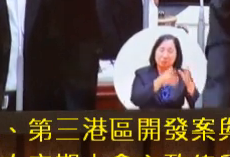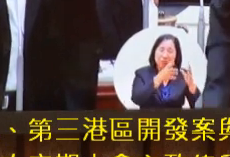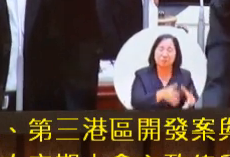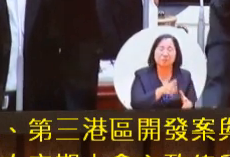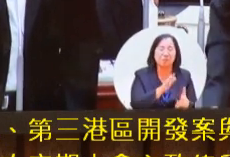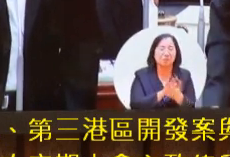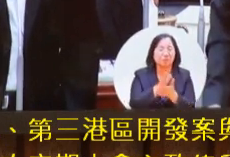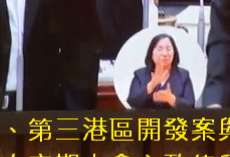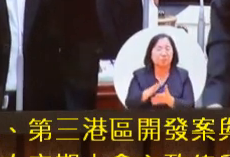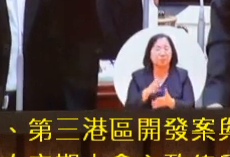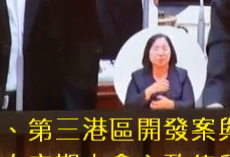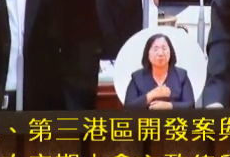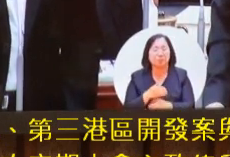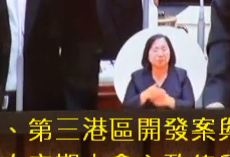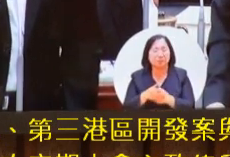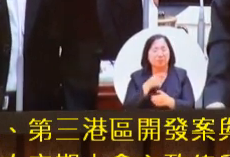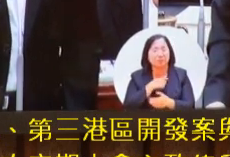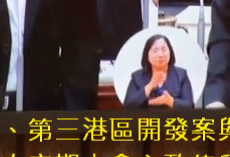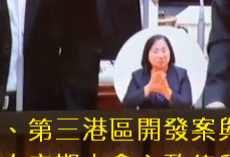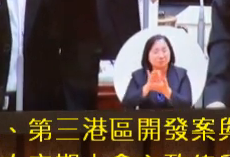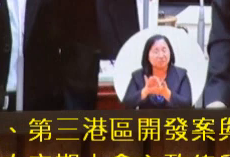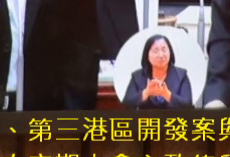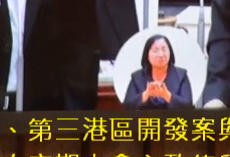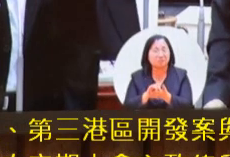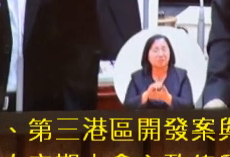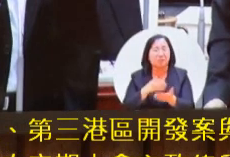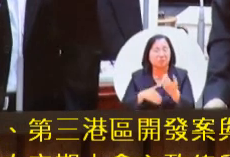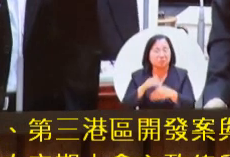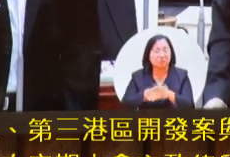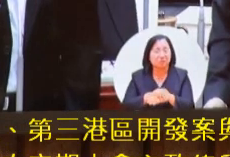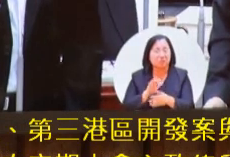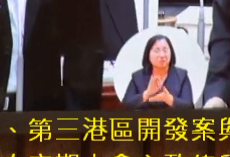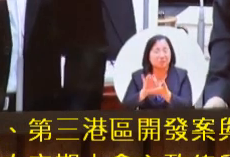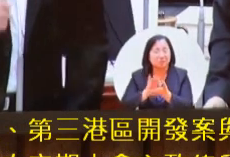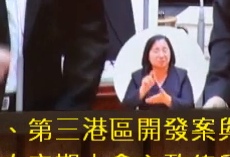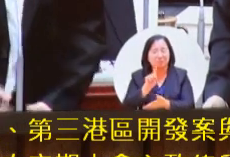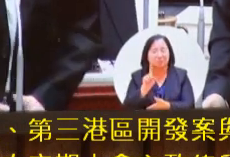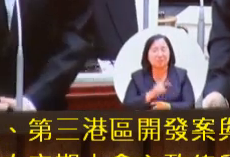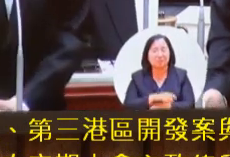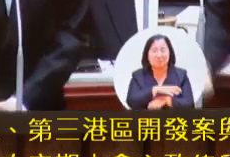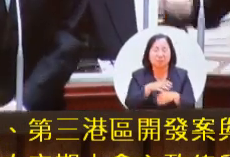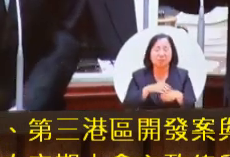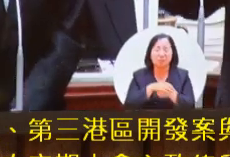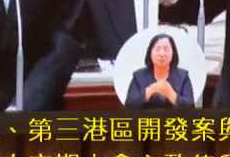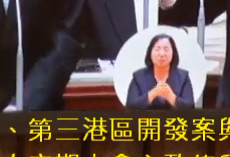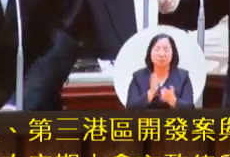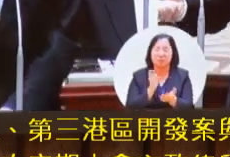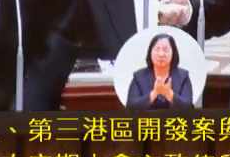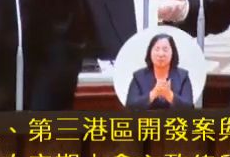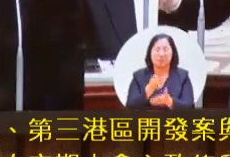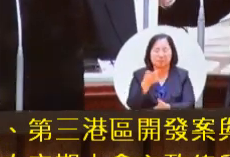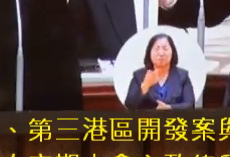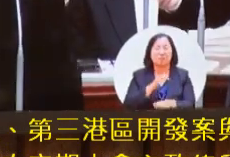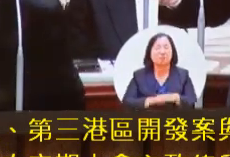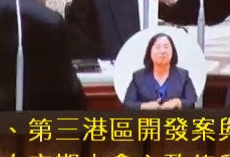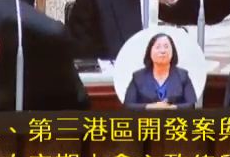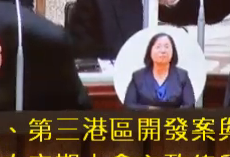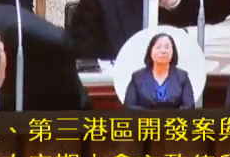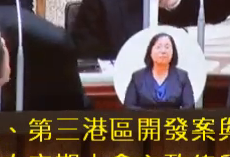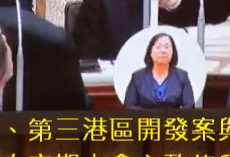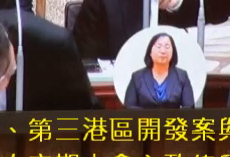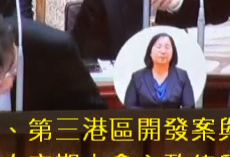在制程的使用上面，都要建立比较完整的一个环保的要求标准。 好，请坐哈。